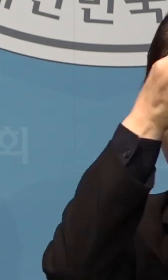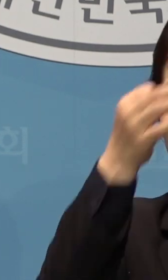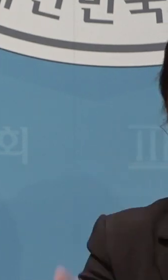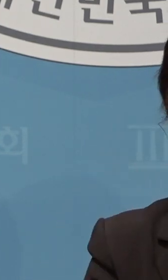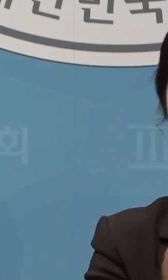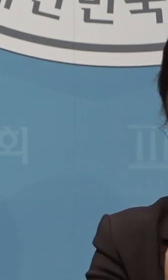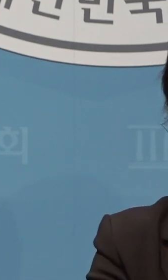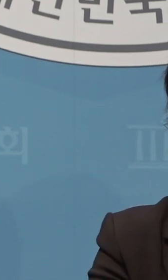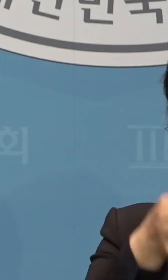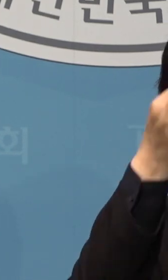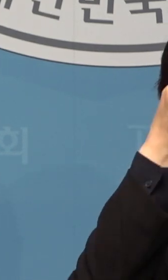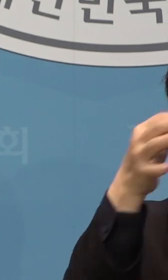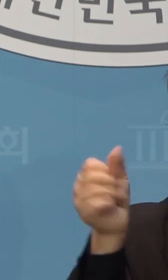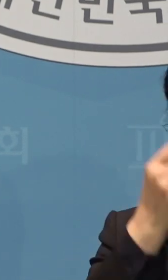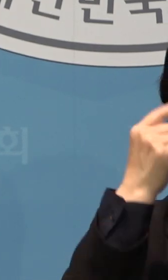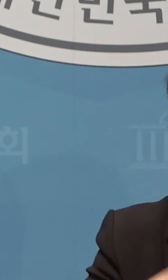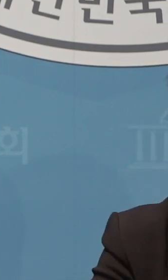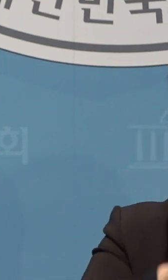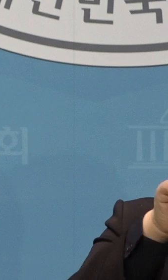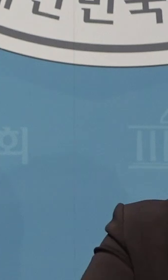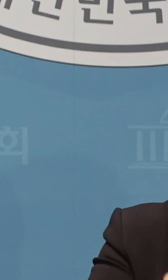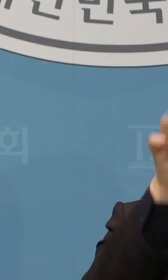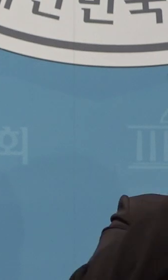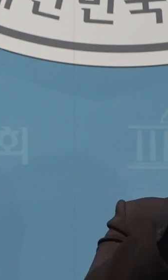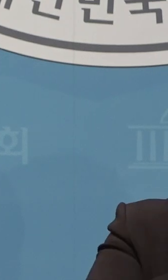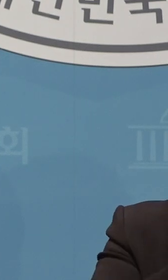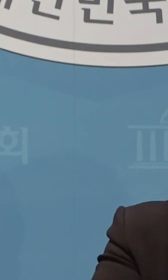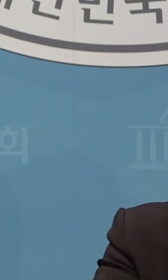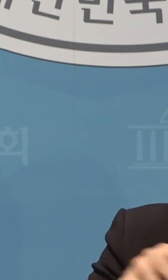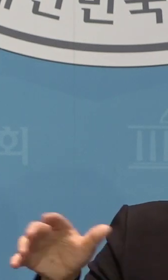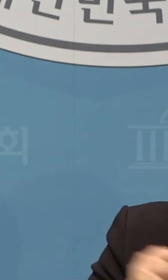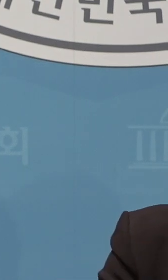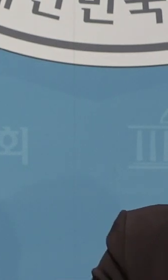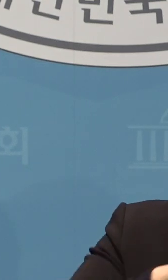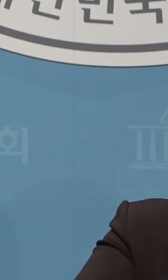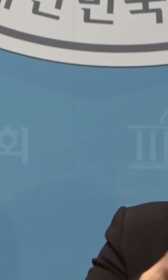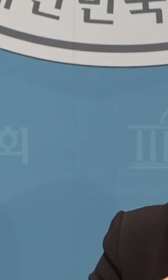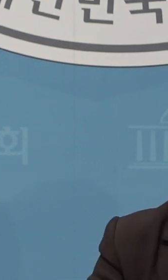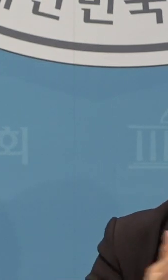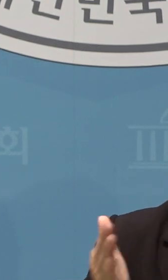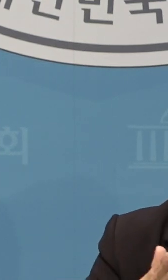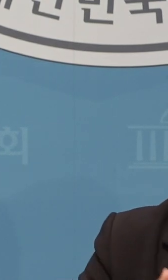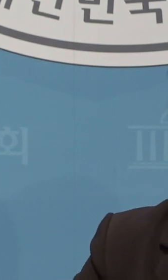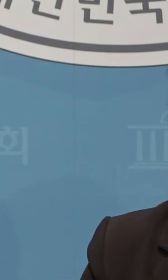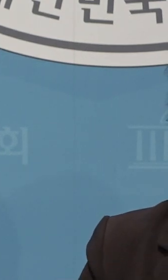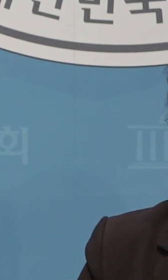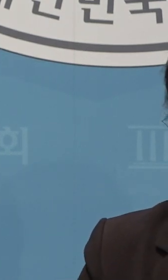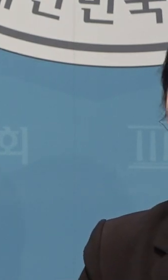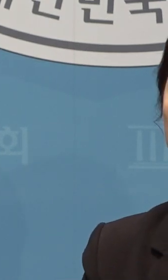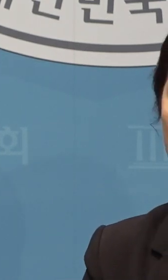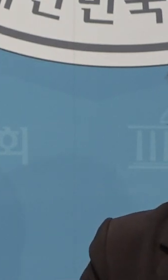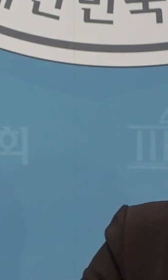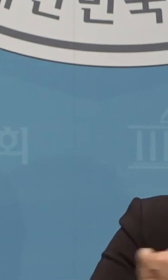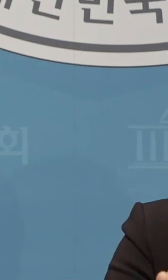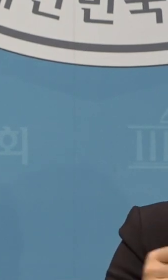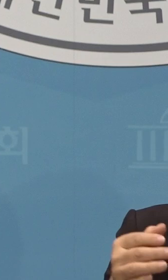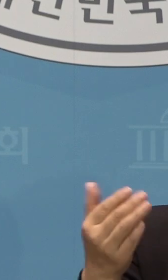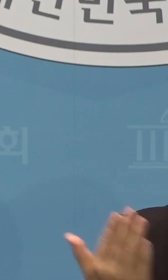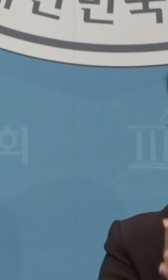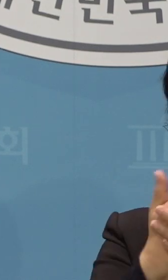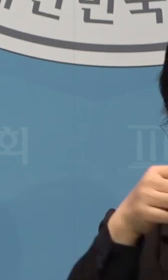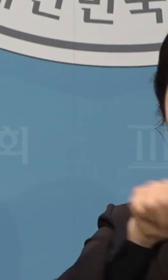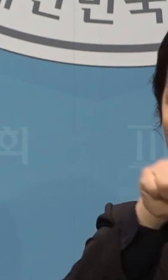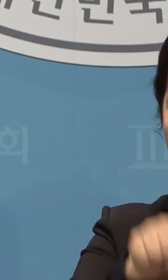전문적이고 과학적인 훈련 방식을 통해 올림픽을 준비하고 있습니다. 선진적인 시스템을 쓰지는 못할